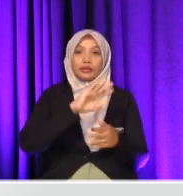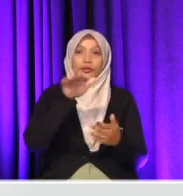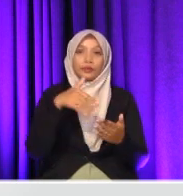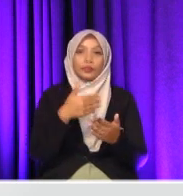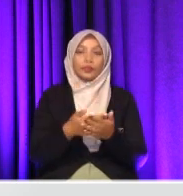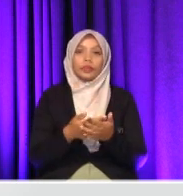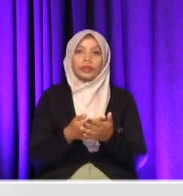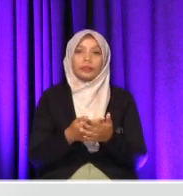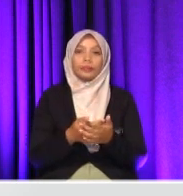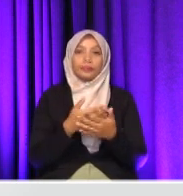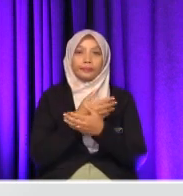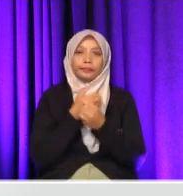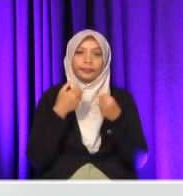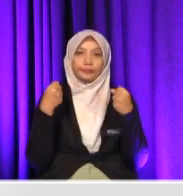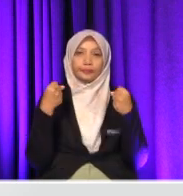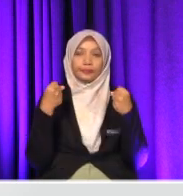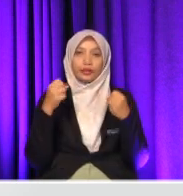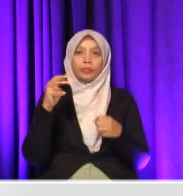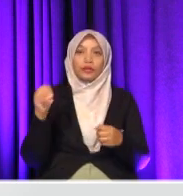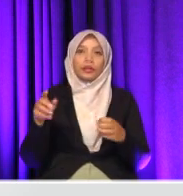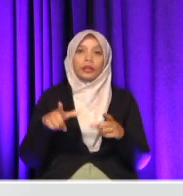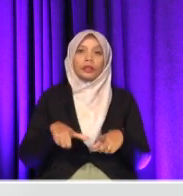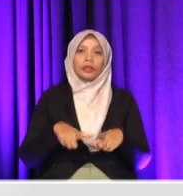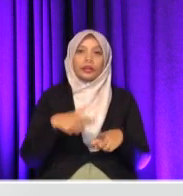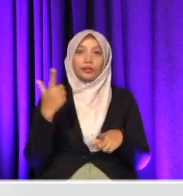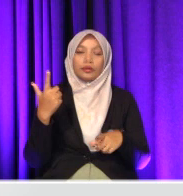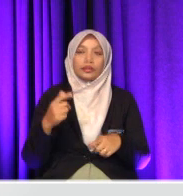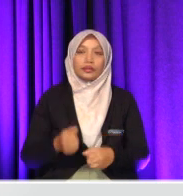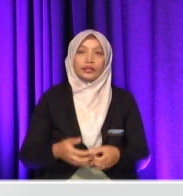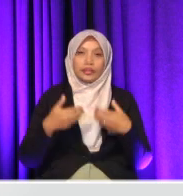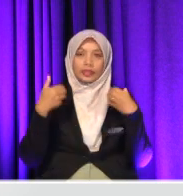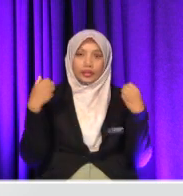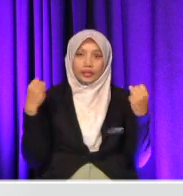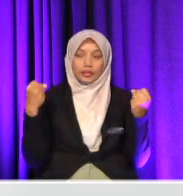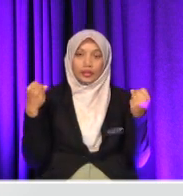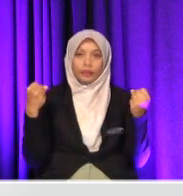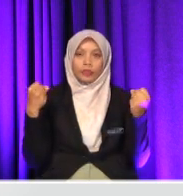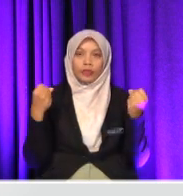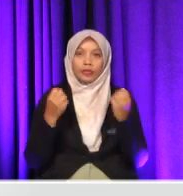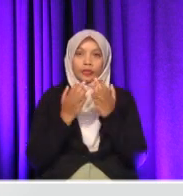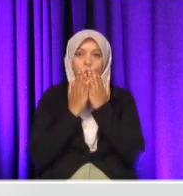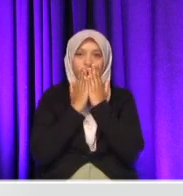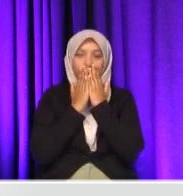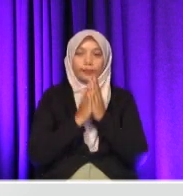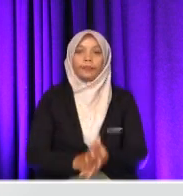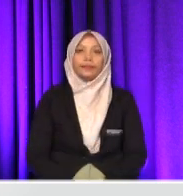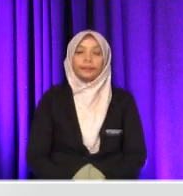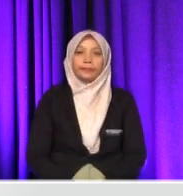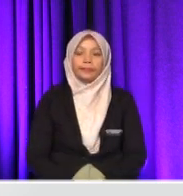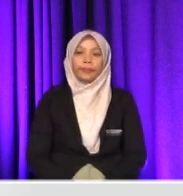Alhamdulillah dan apa kabar murid di luar sana sehat alhamdulillah alhamdulillah